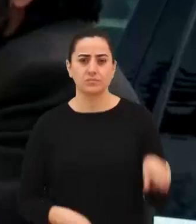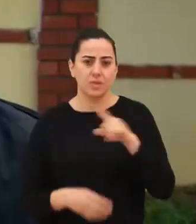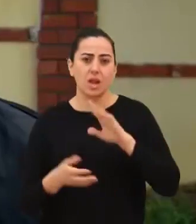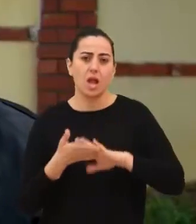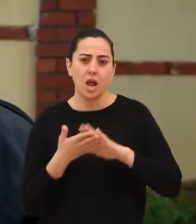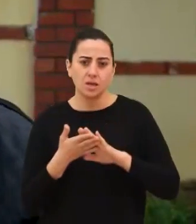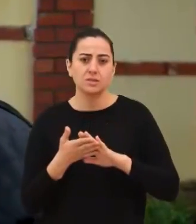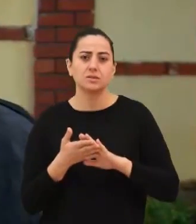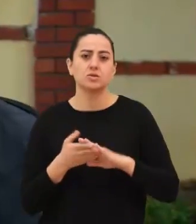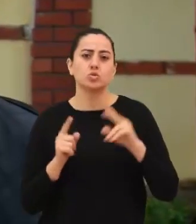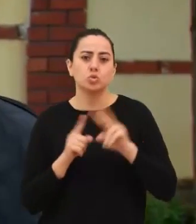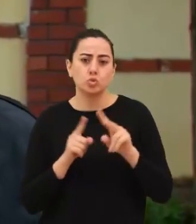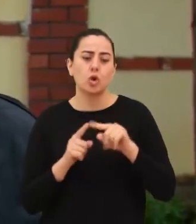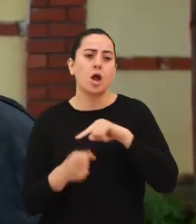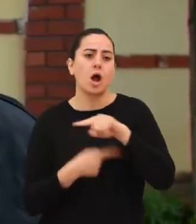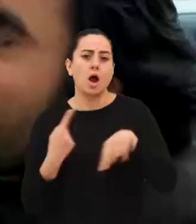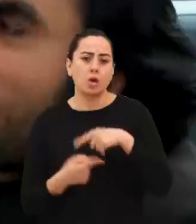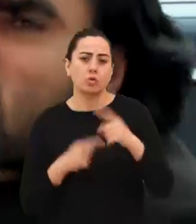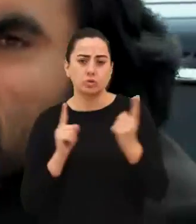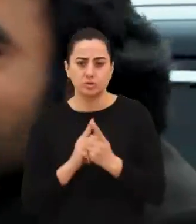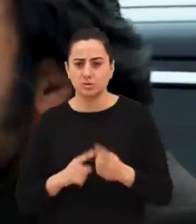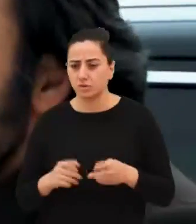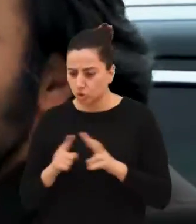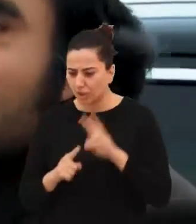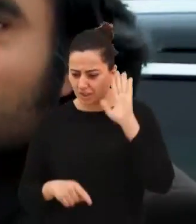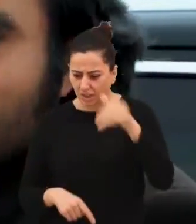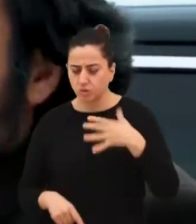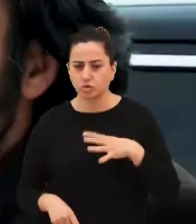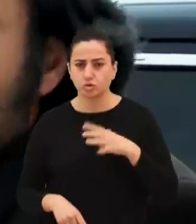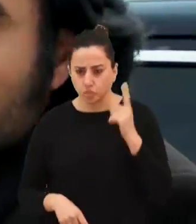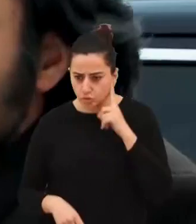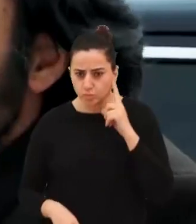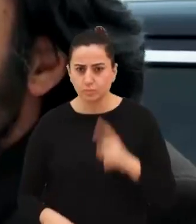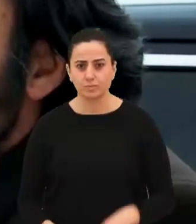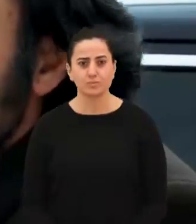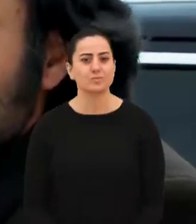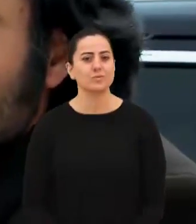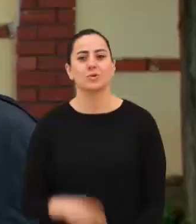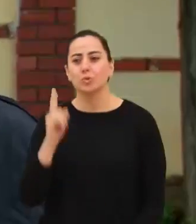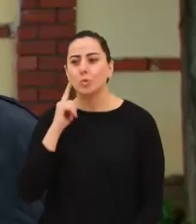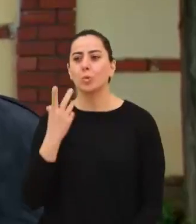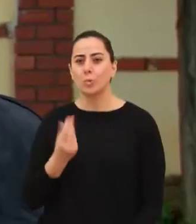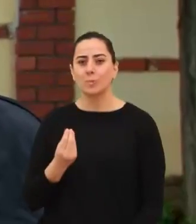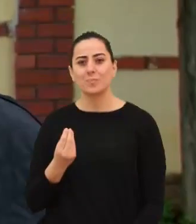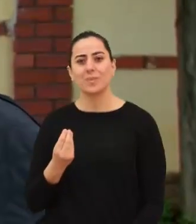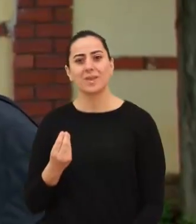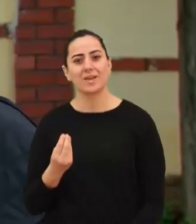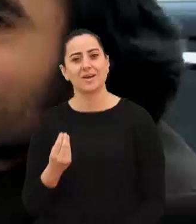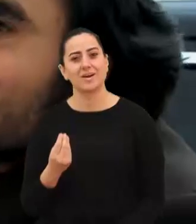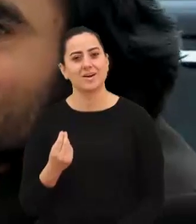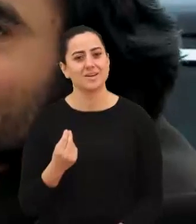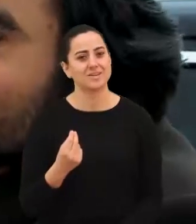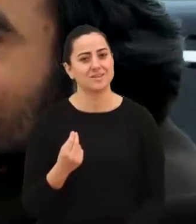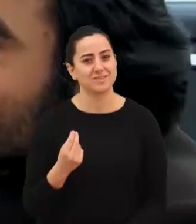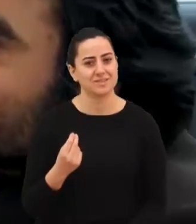niye bendiler? Nurhan arıyorlar. O Nurhan buraya gelecek lan. Duydunuz mu? Duyduk. Vallahi hiç bu kadar